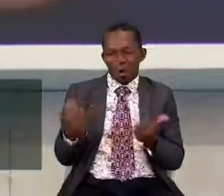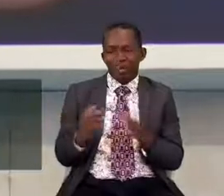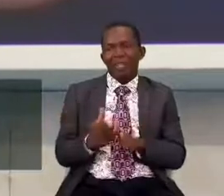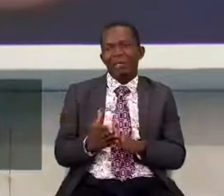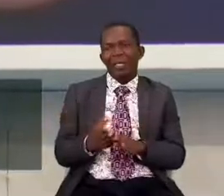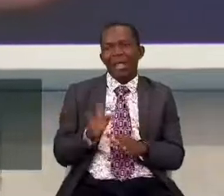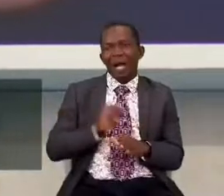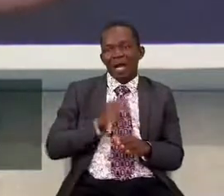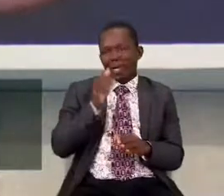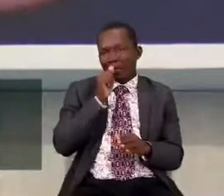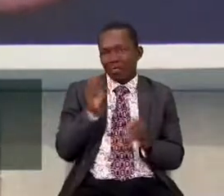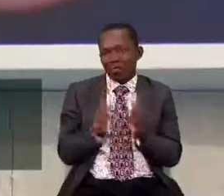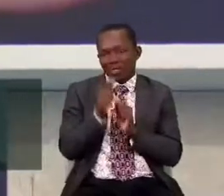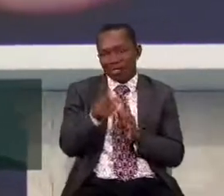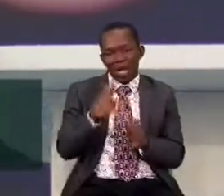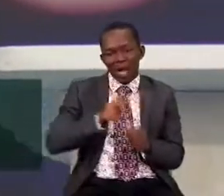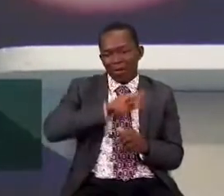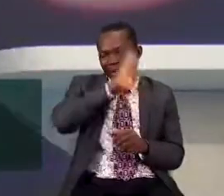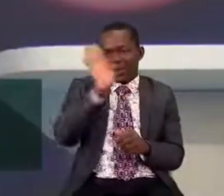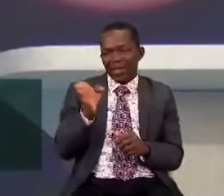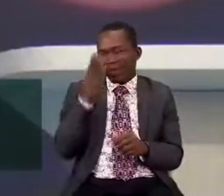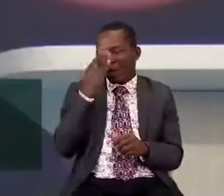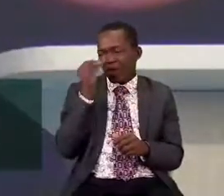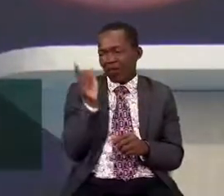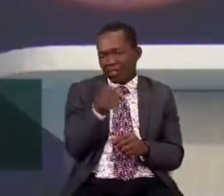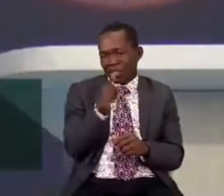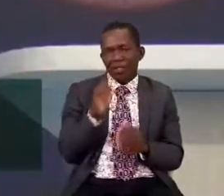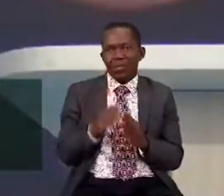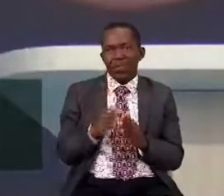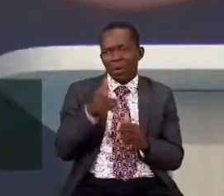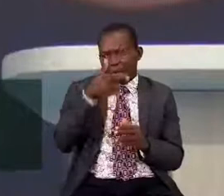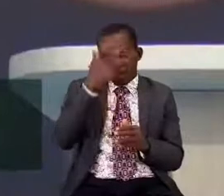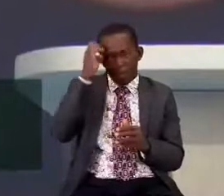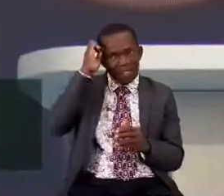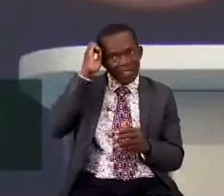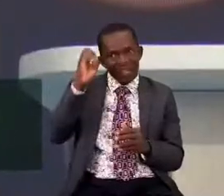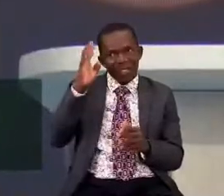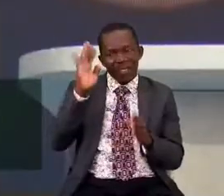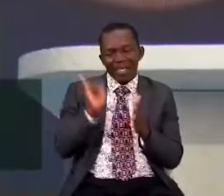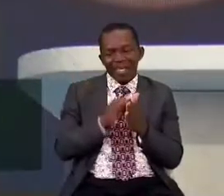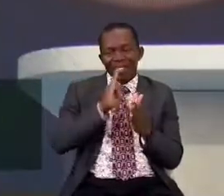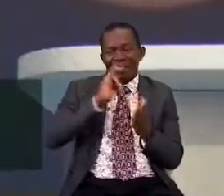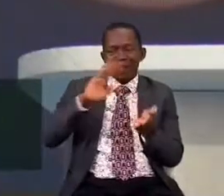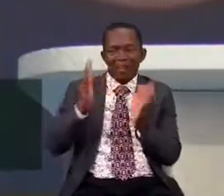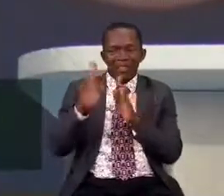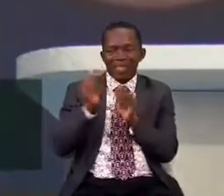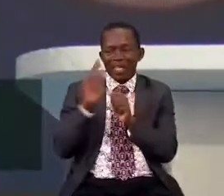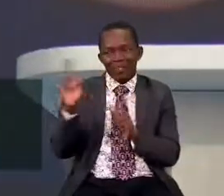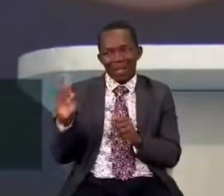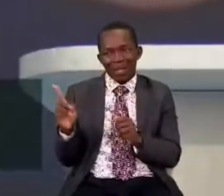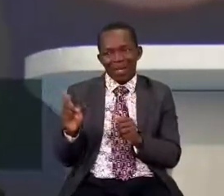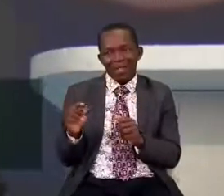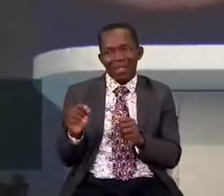Parce que celui qui est présent partout, à la mer, il est là. Derrière la mer, il est présent